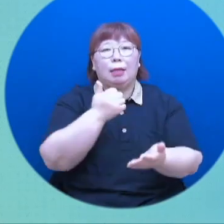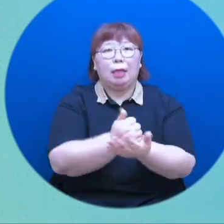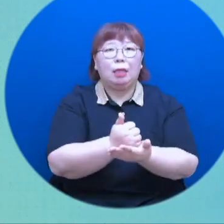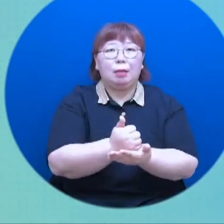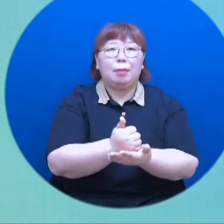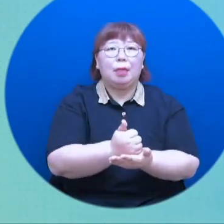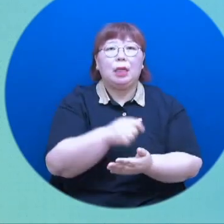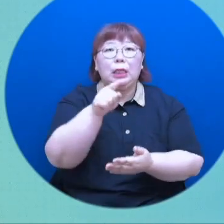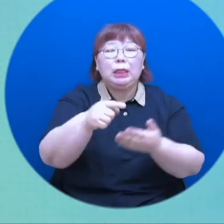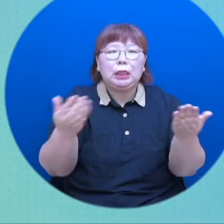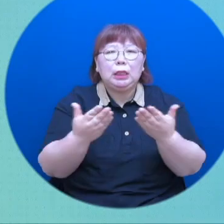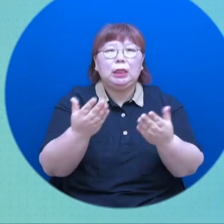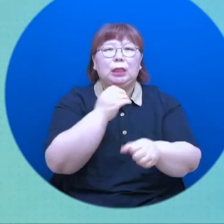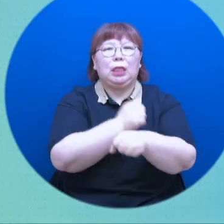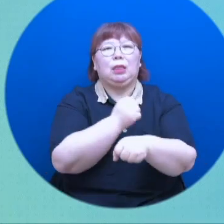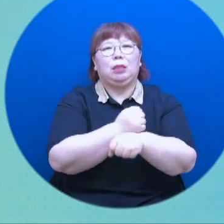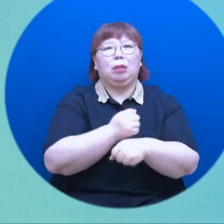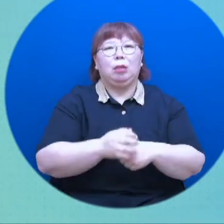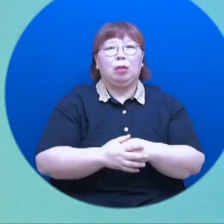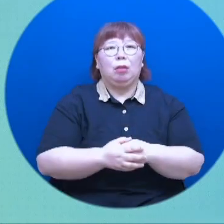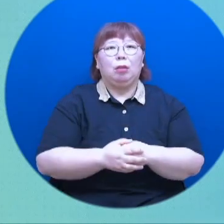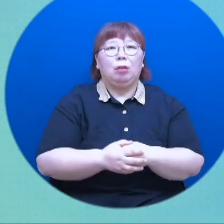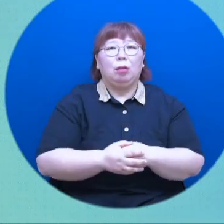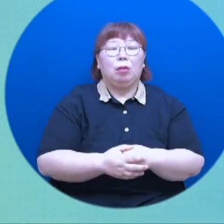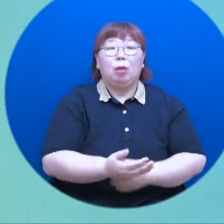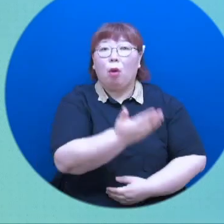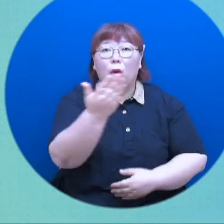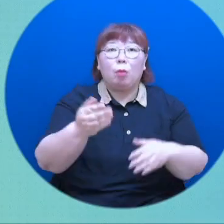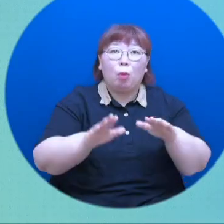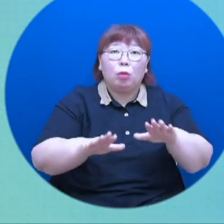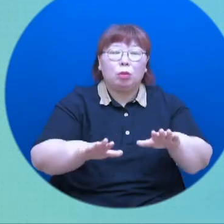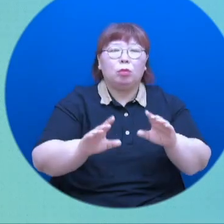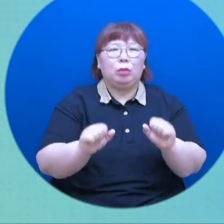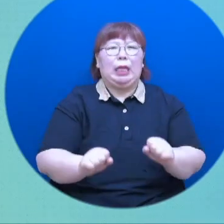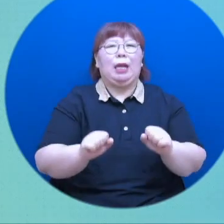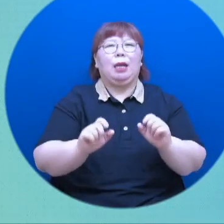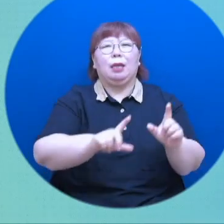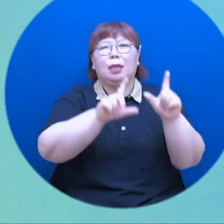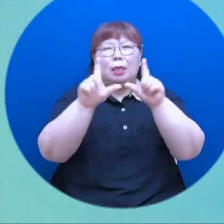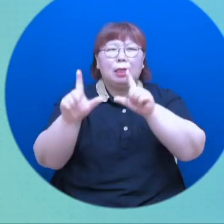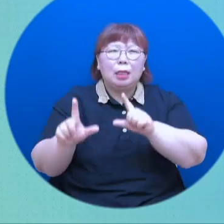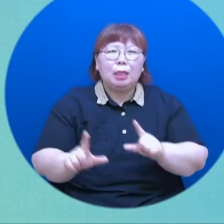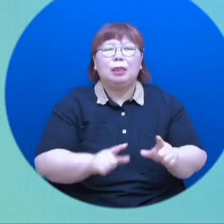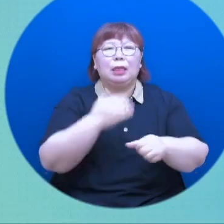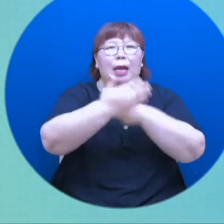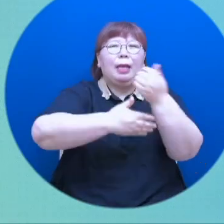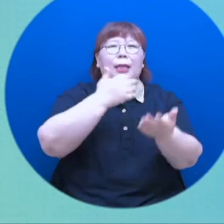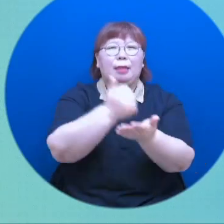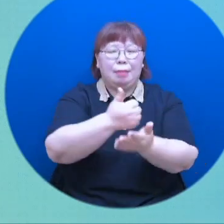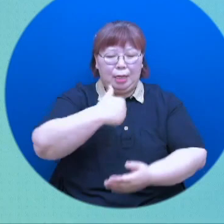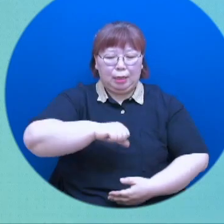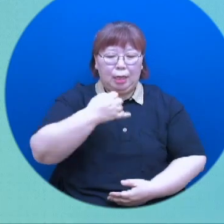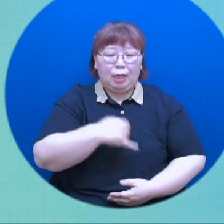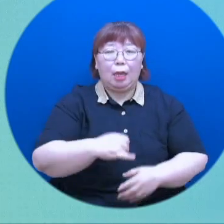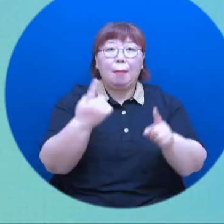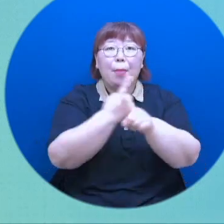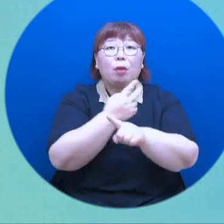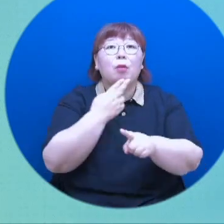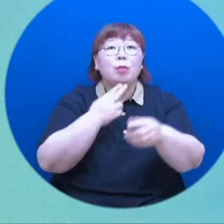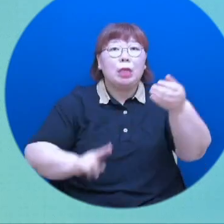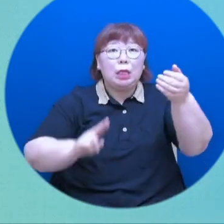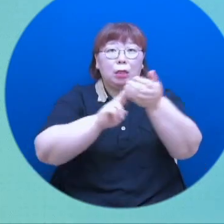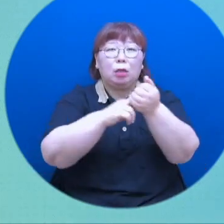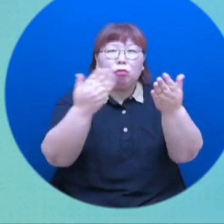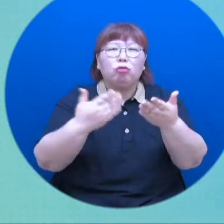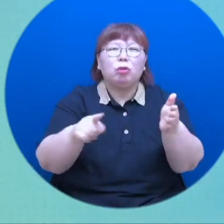그 일을 해주신 거죠. 여러분, 오늘도 살아계셔서 하나님의 자녀들에게 변함없는 기적을 베풀어 주시는